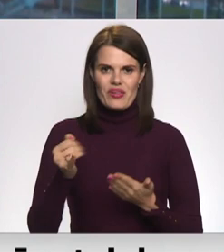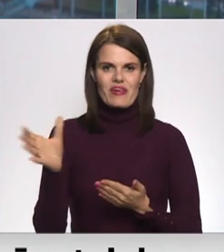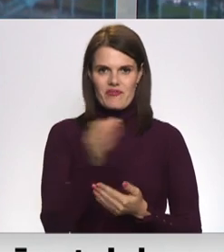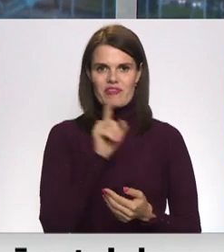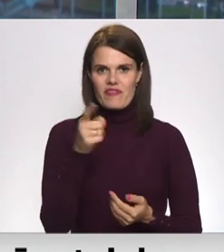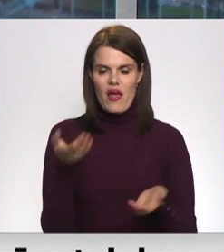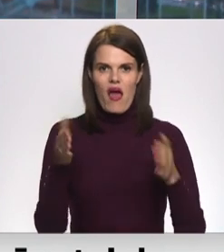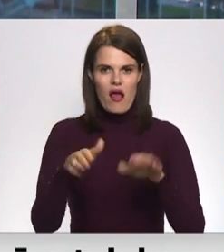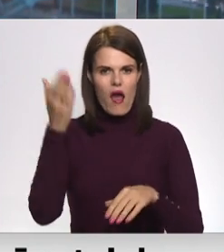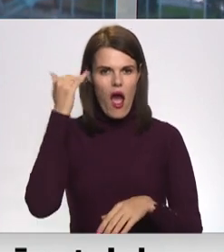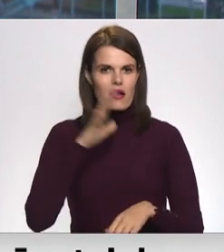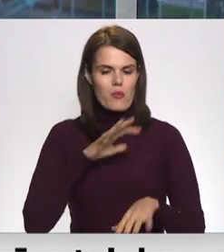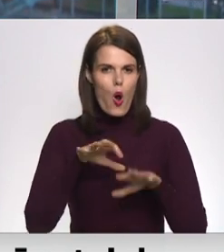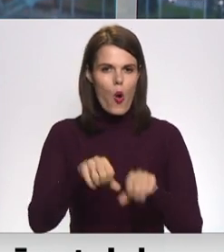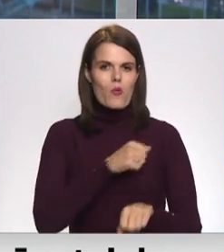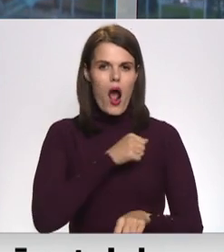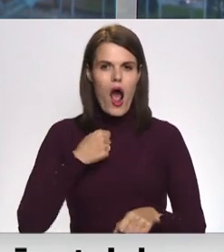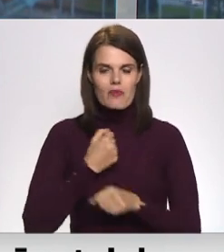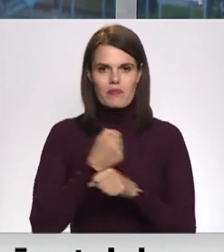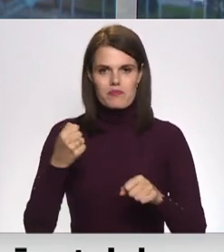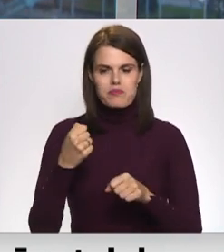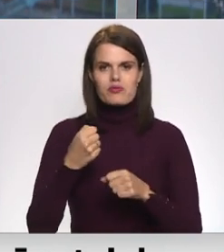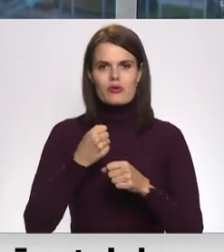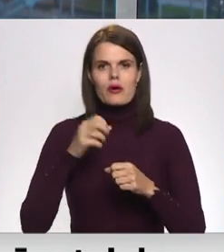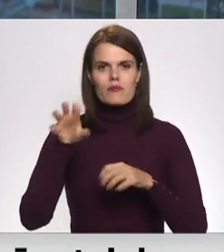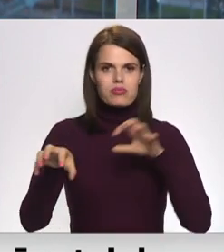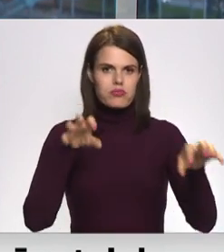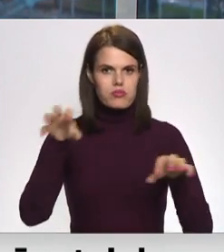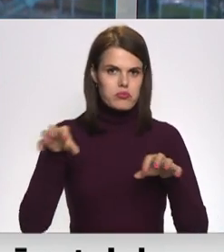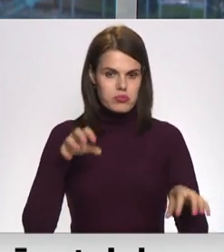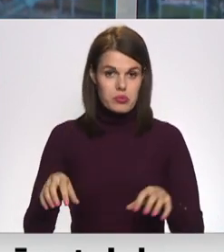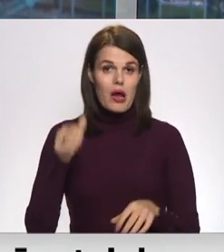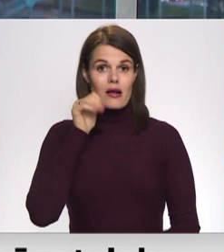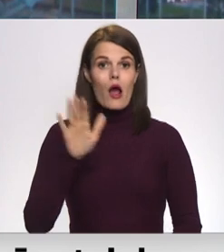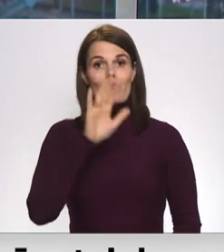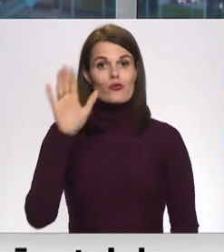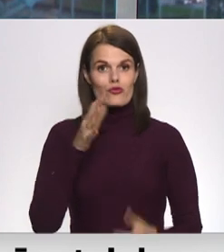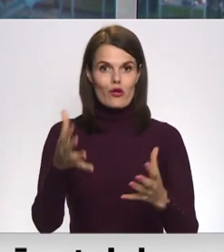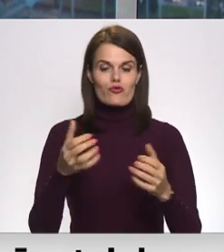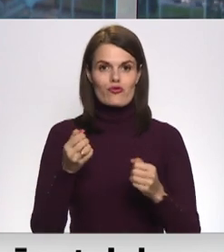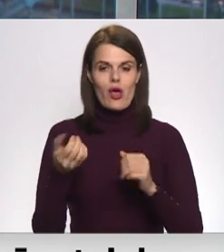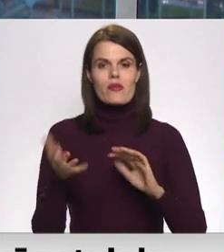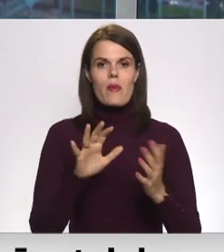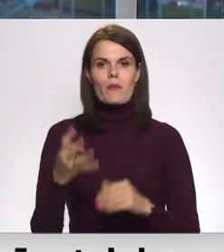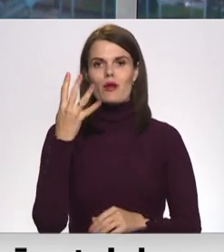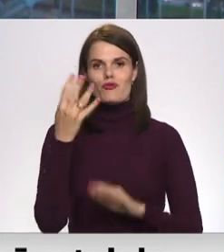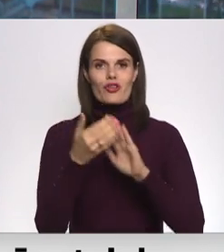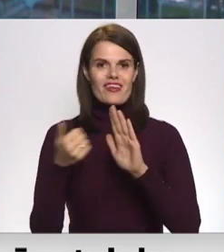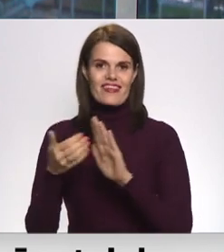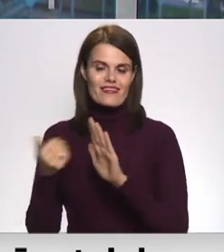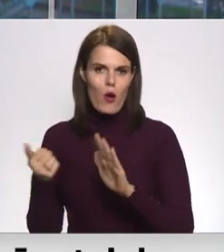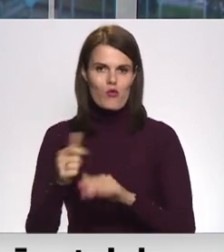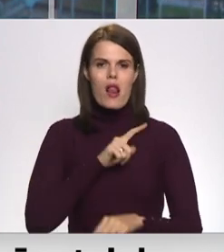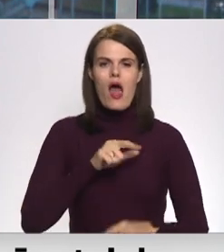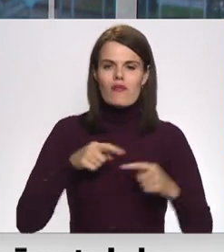karaspēka atstātās munīcijas. Atmīnētāji ikdienu saņem līdz 4 izsaukumiem par visā Latvijas teritorijā atrastiem